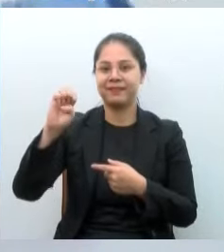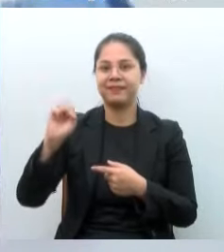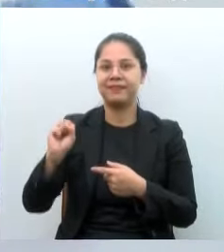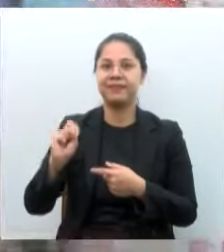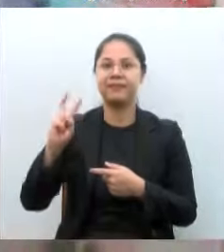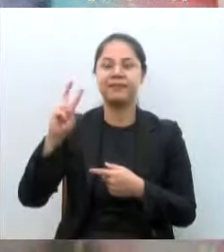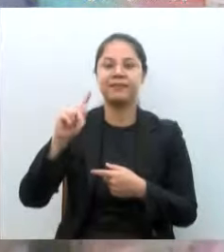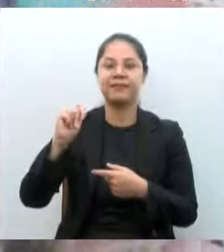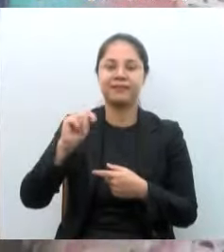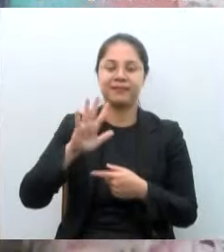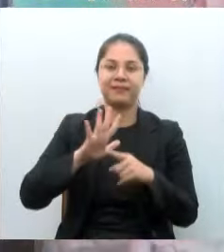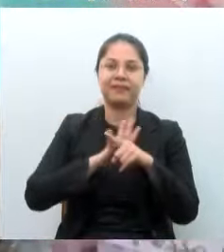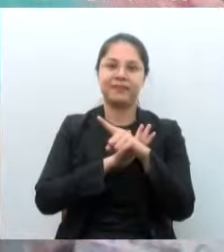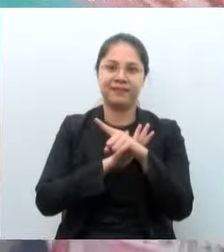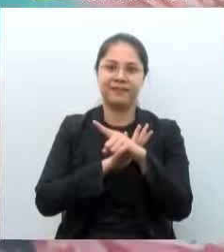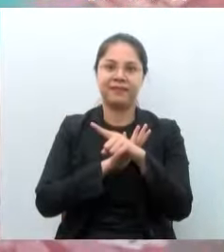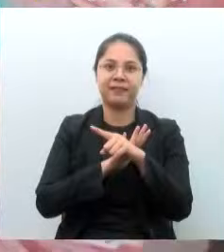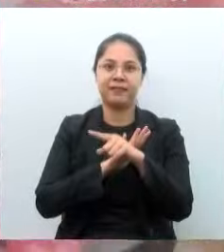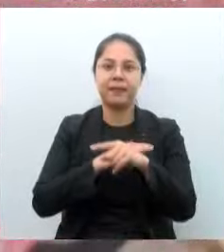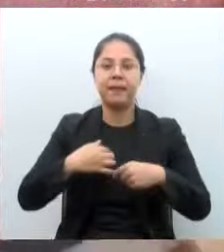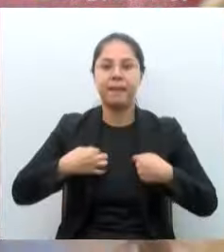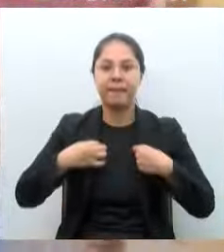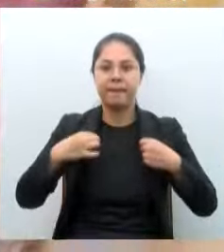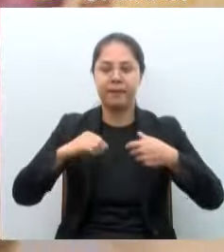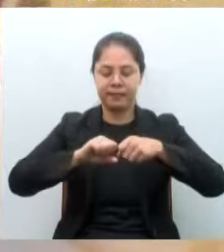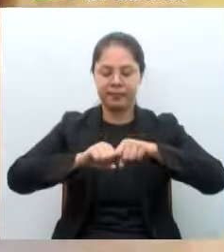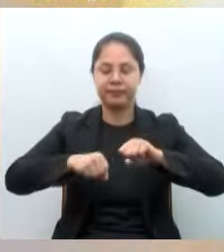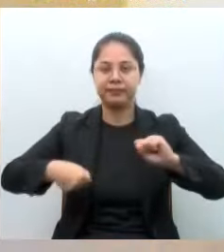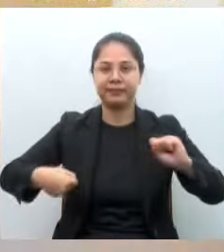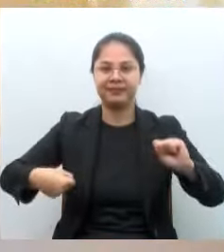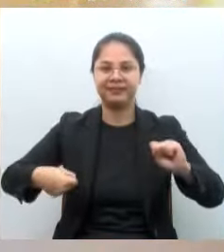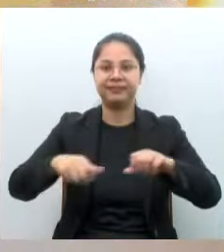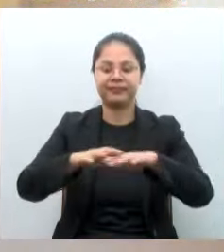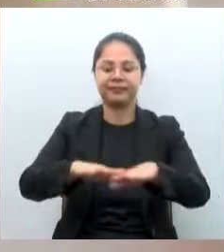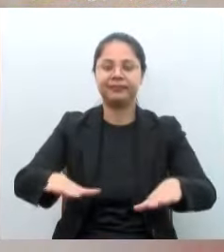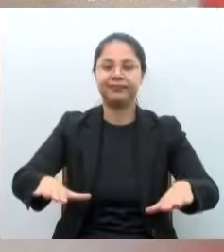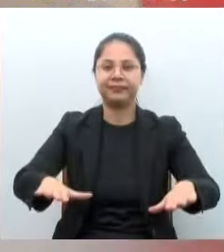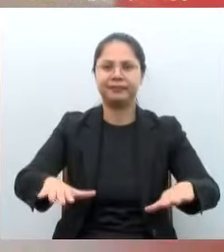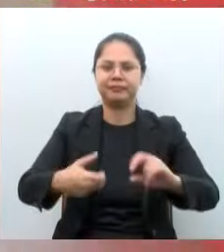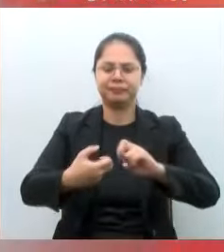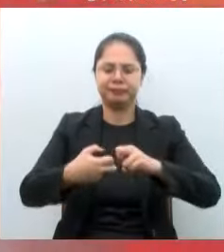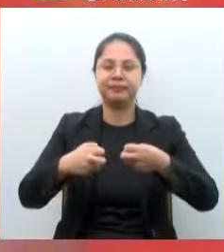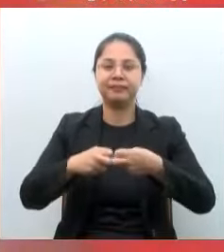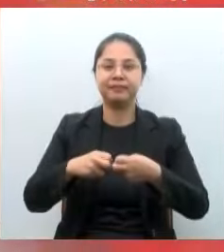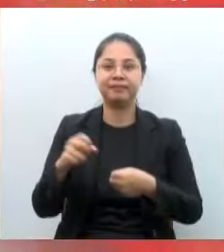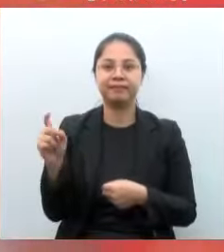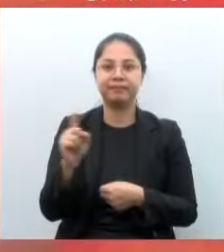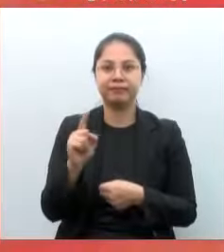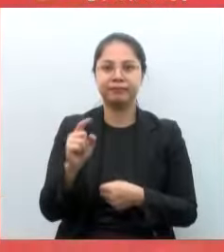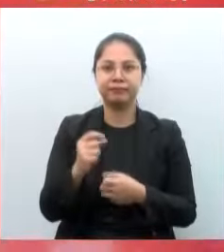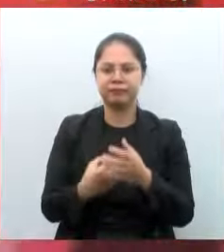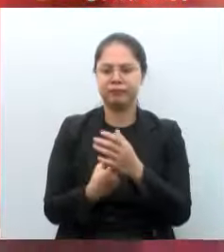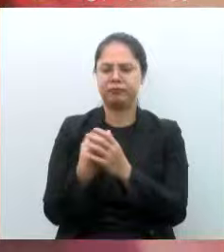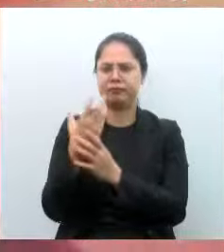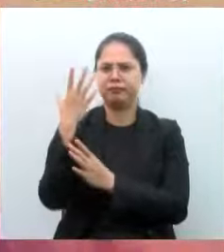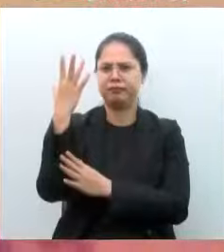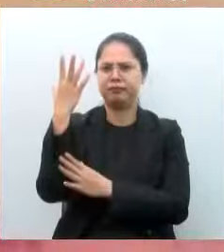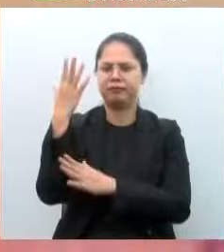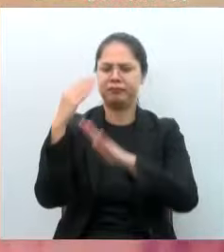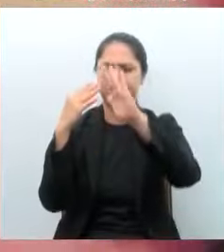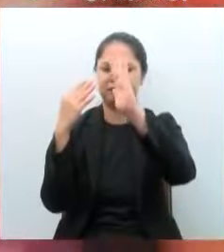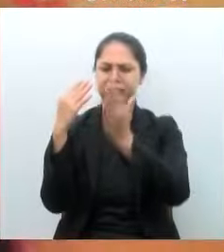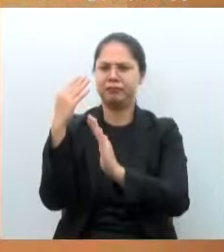การเกิดผ้ามัดย้อมเนี่ยมันเริ่มต้นจากที่เด็กๆเนี่ยเจอปัญหาเกี่ยวกับต้นหูกวางเพราะว่าใบหูกว